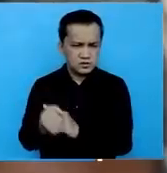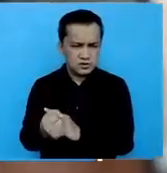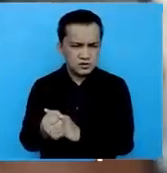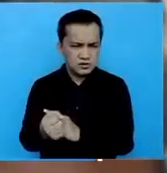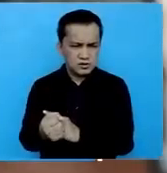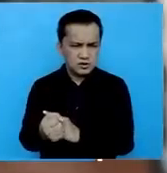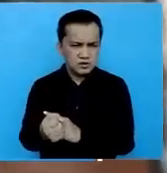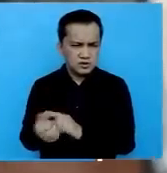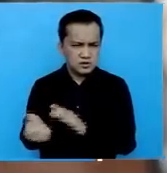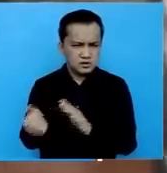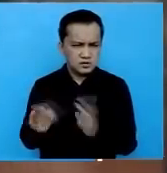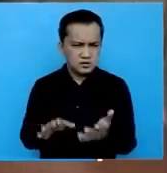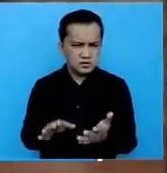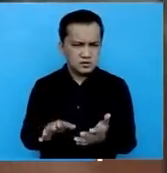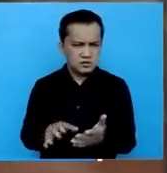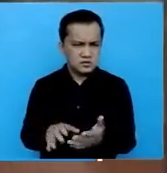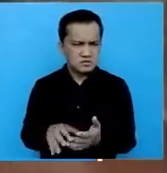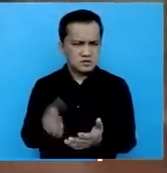namatay.